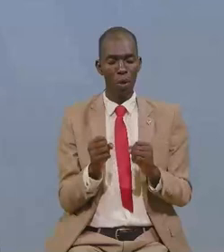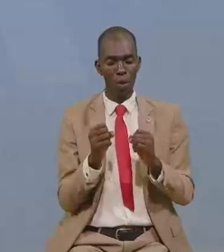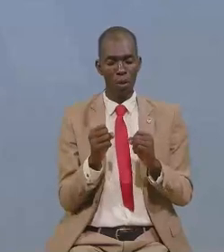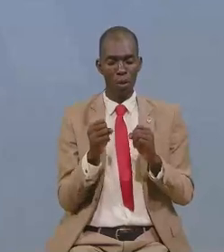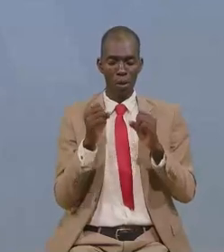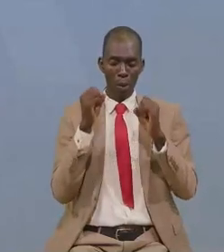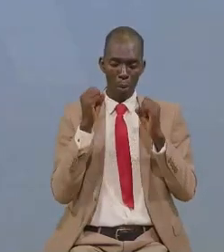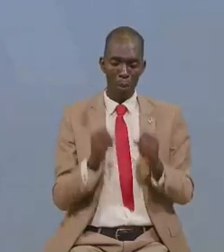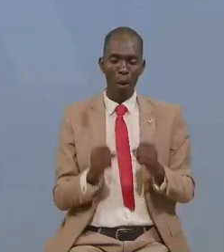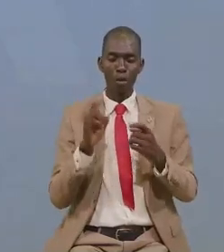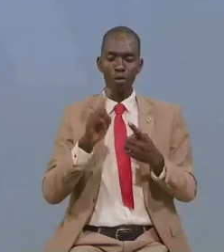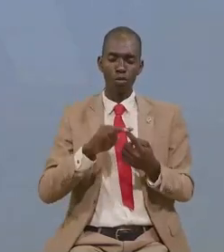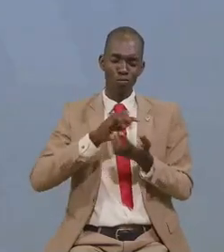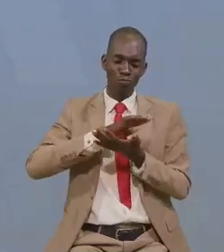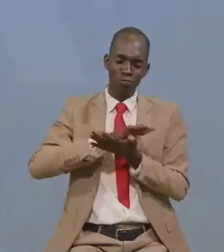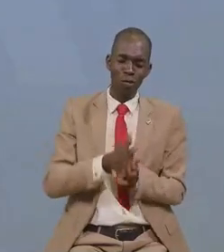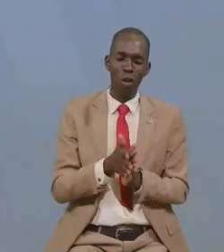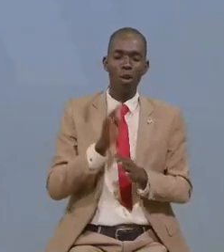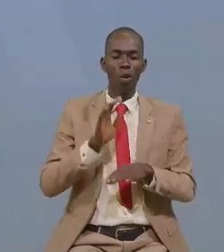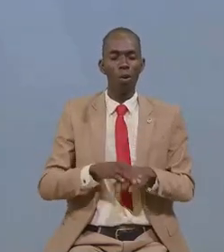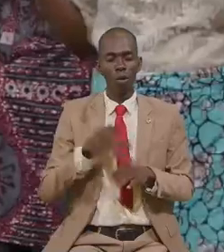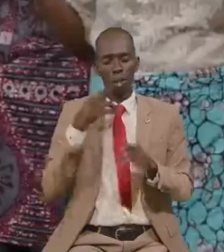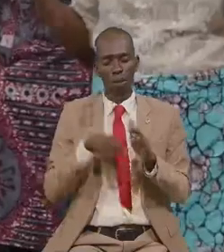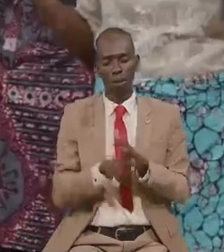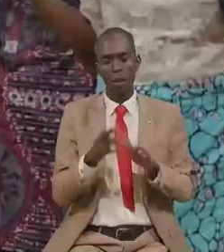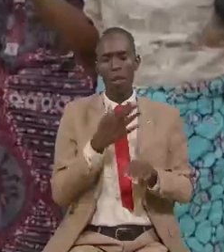pouvoir de marcher sur les serpents et les scorpions,